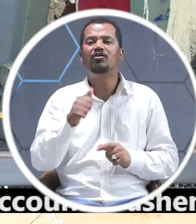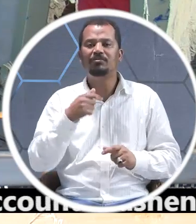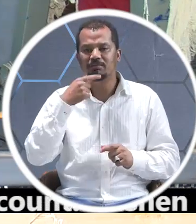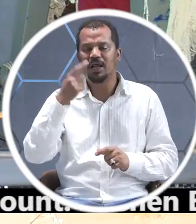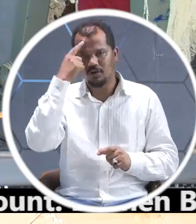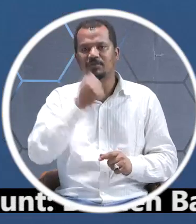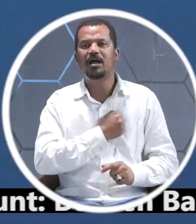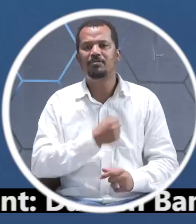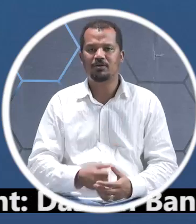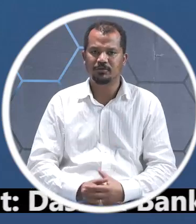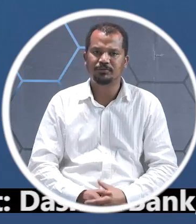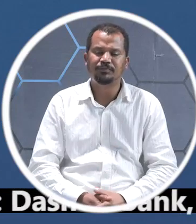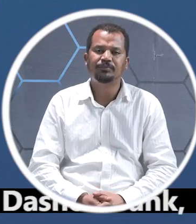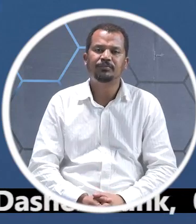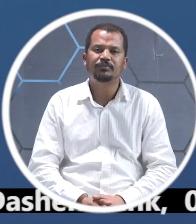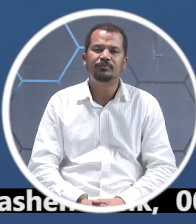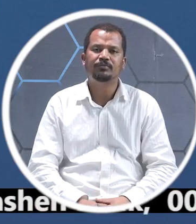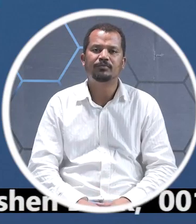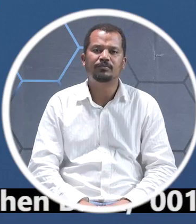بلنو یمن نامنو